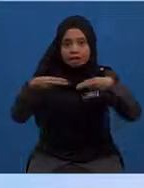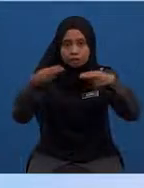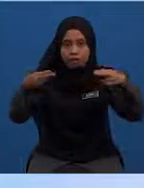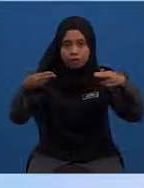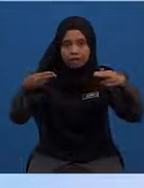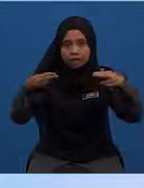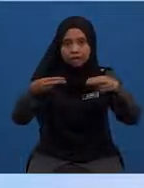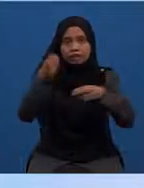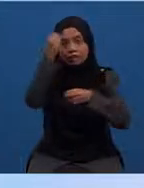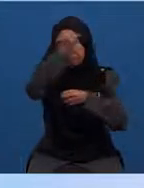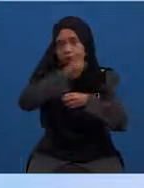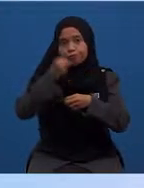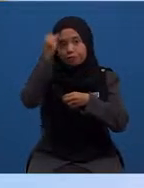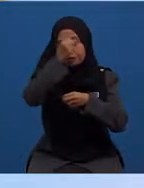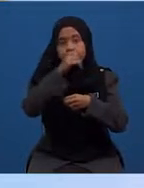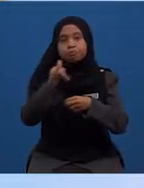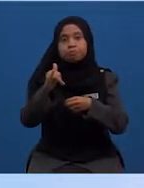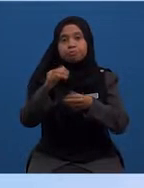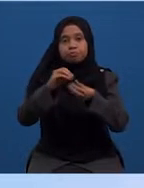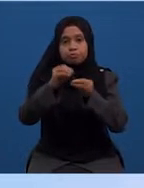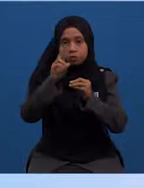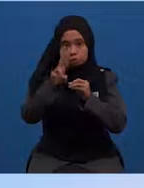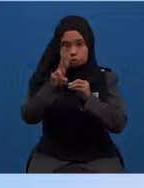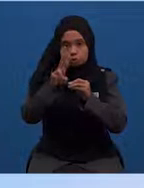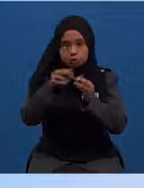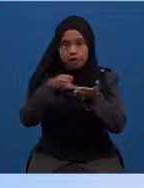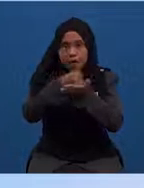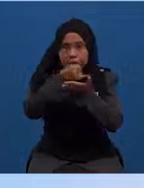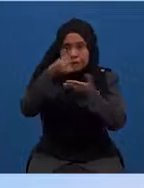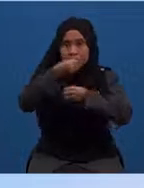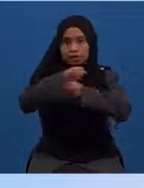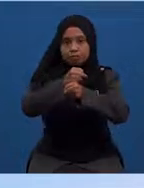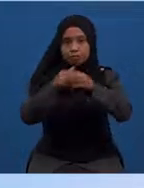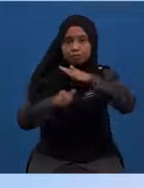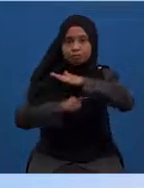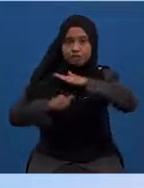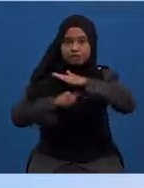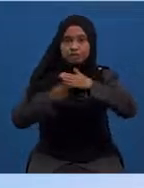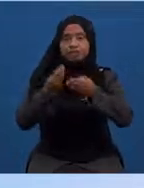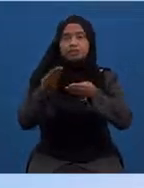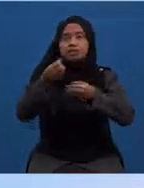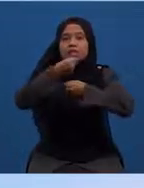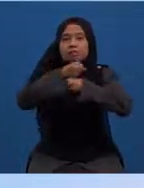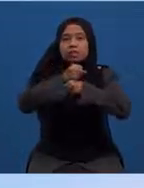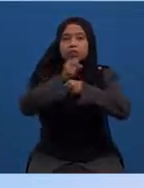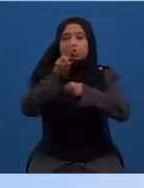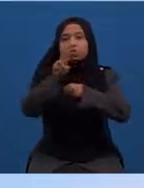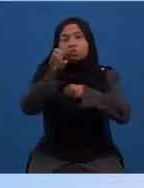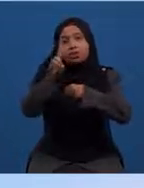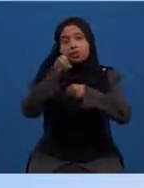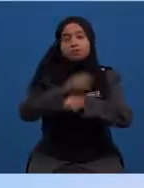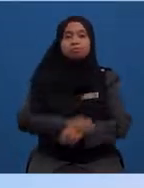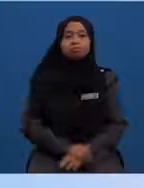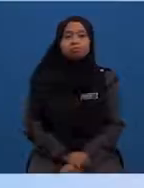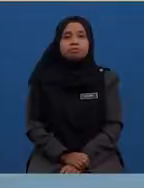huraian ciri-cirinya. Kedua, melukis bentuk asas bagi bentuk dua